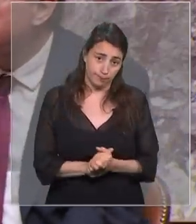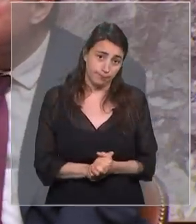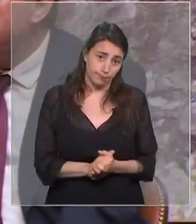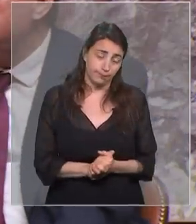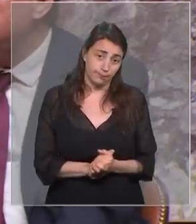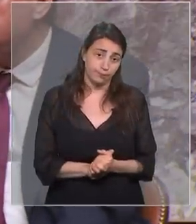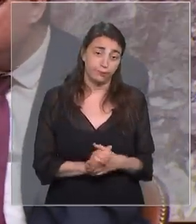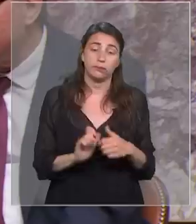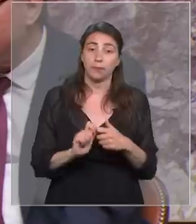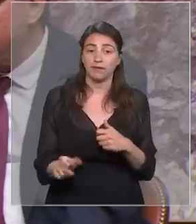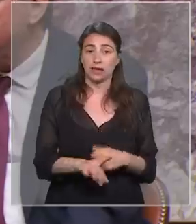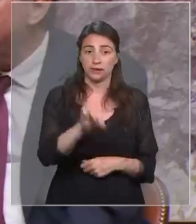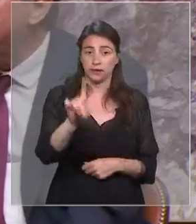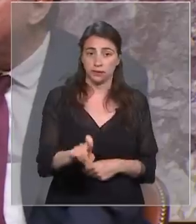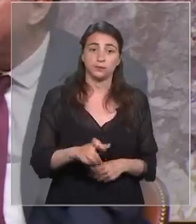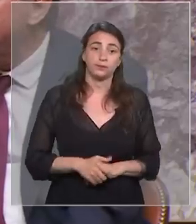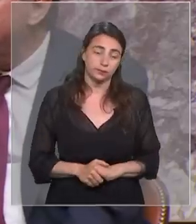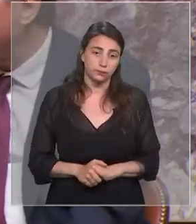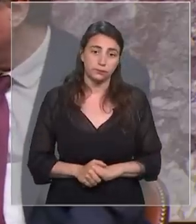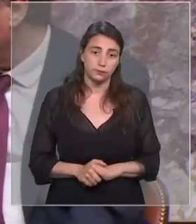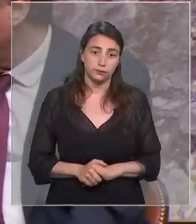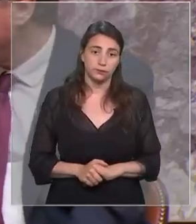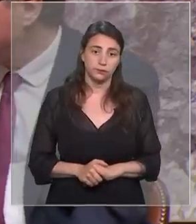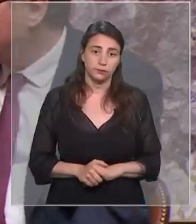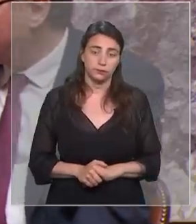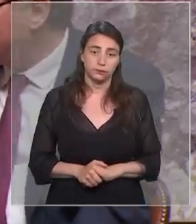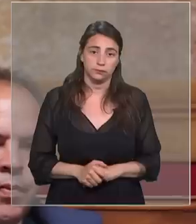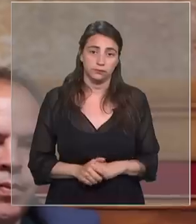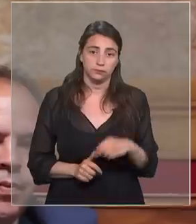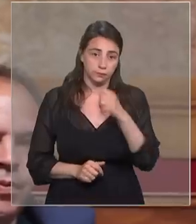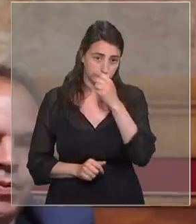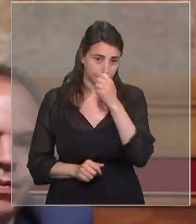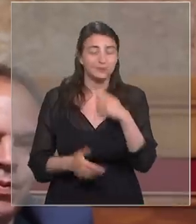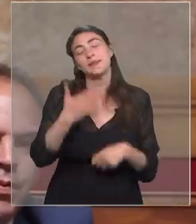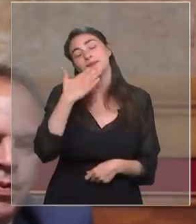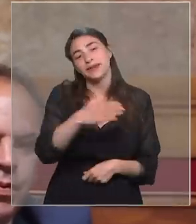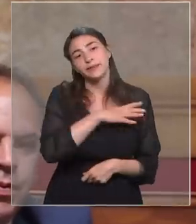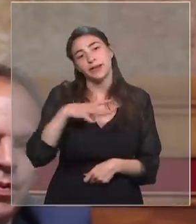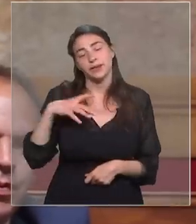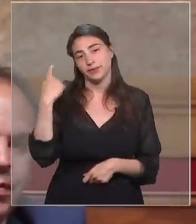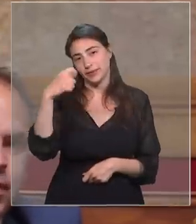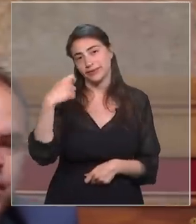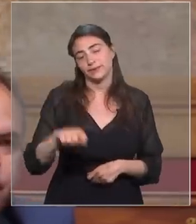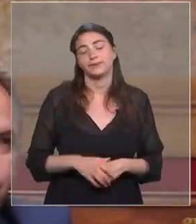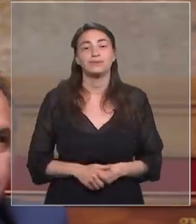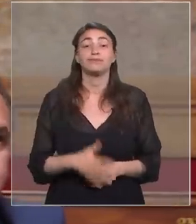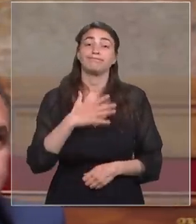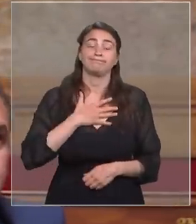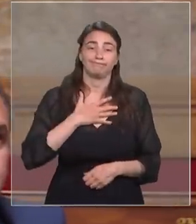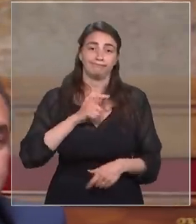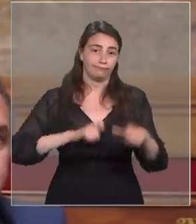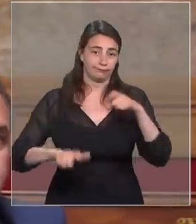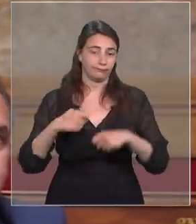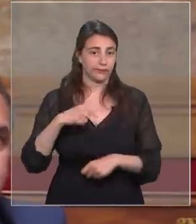monsieur Emmanuel Mandon pour le groupe démocrate. Merci, madame la présidente. Chers collègues, ma